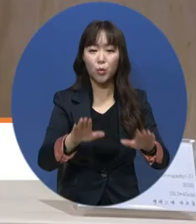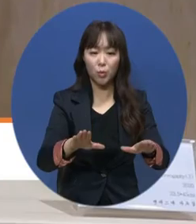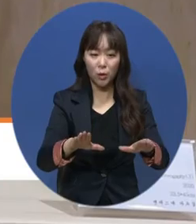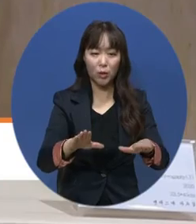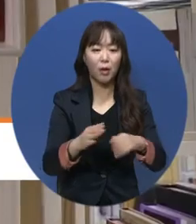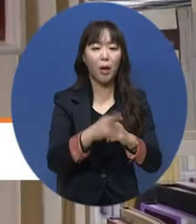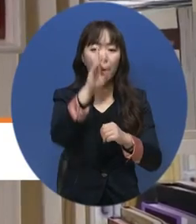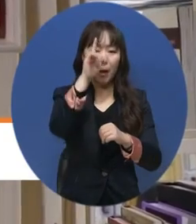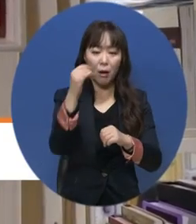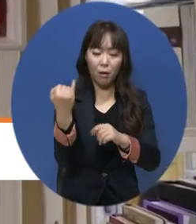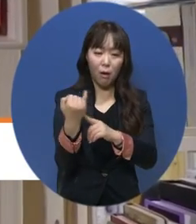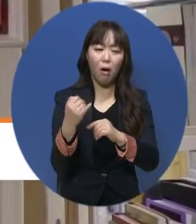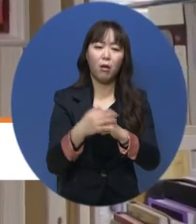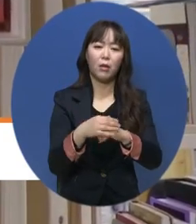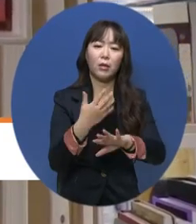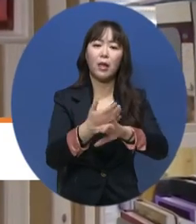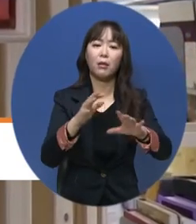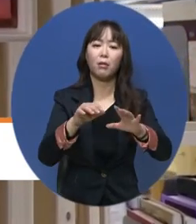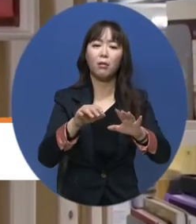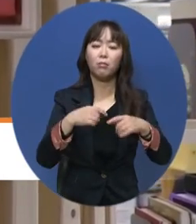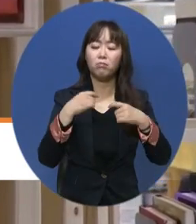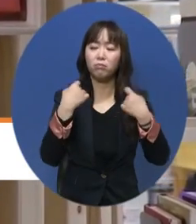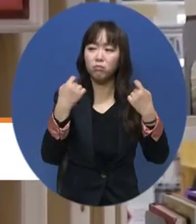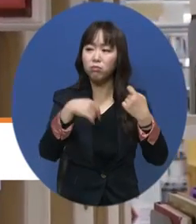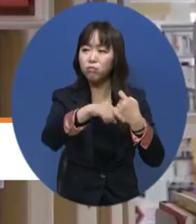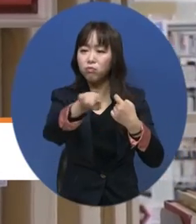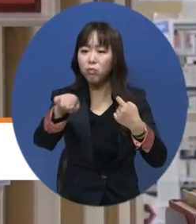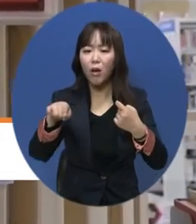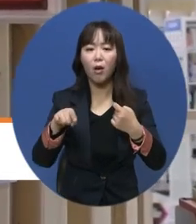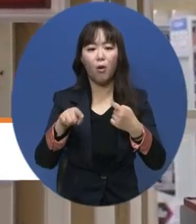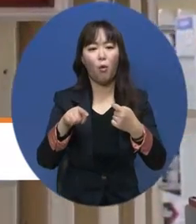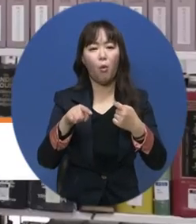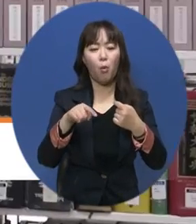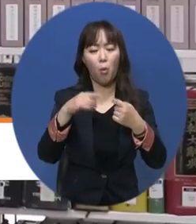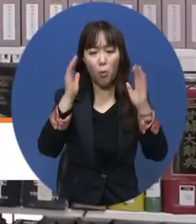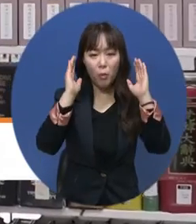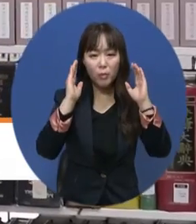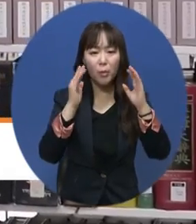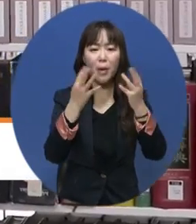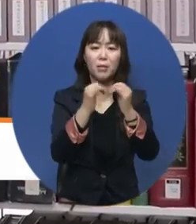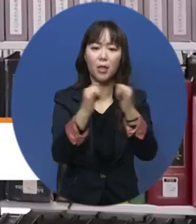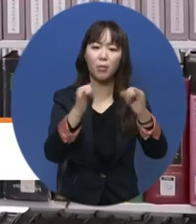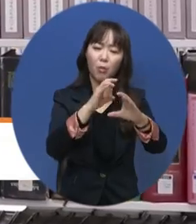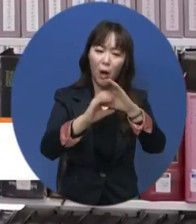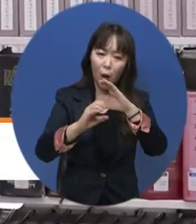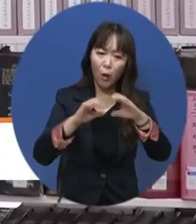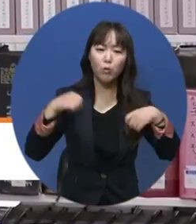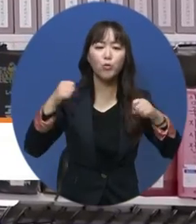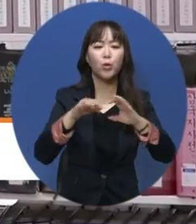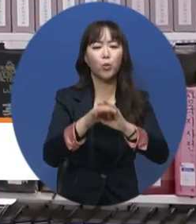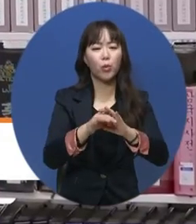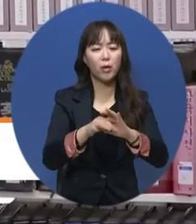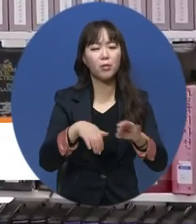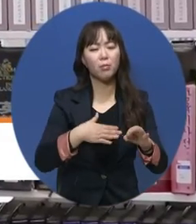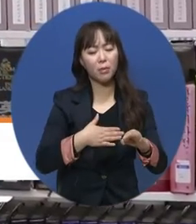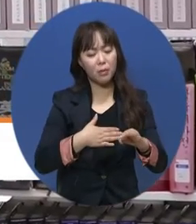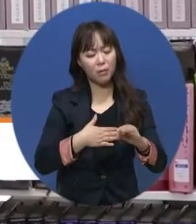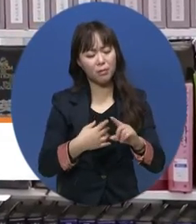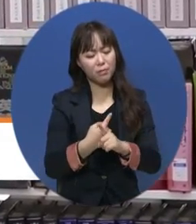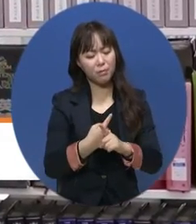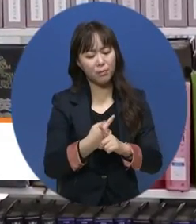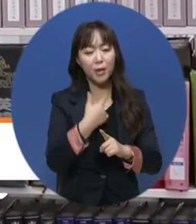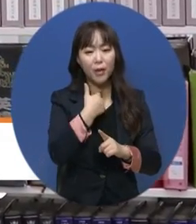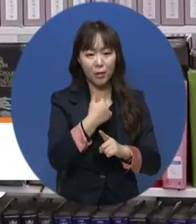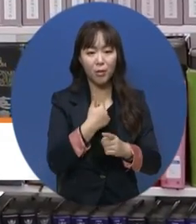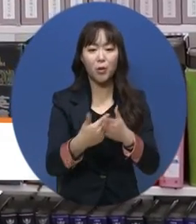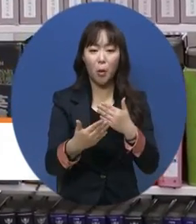박 작가가 유학 생활을 하면서 다양한 나라의 사람들과 소통하고 춤을 통해 상처를 위로받았던